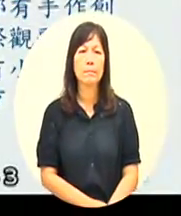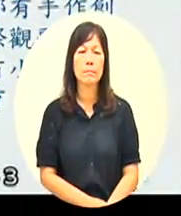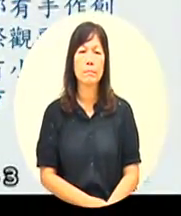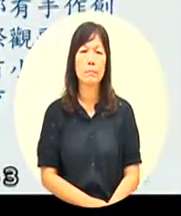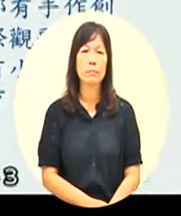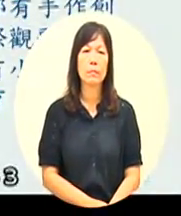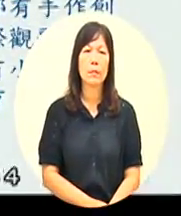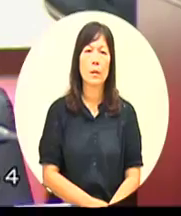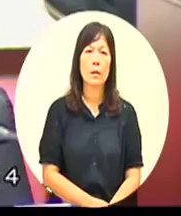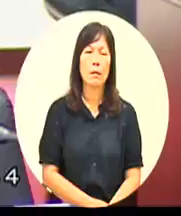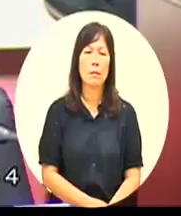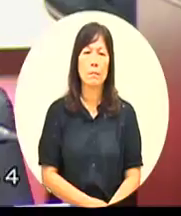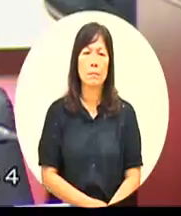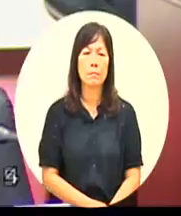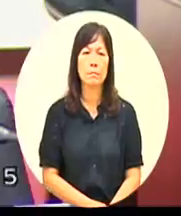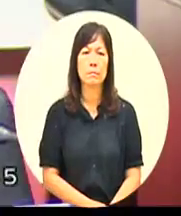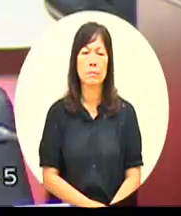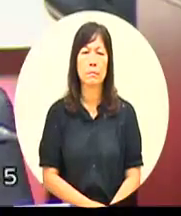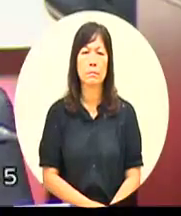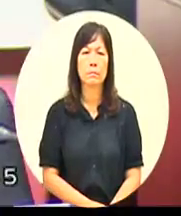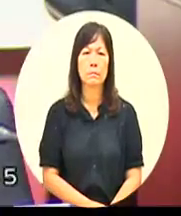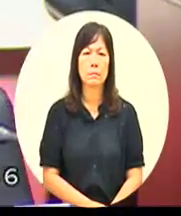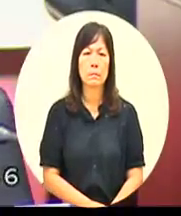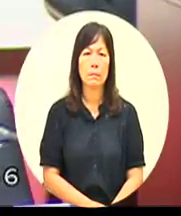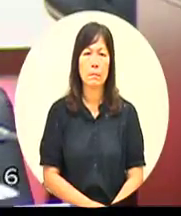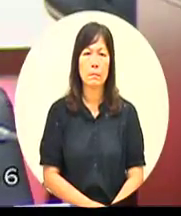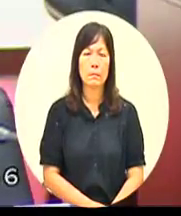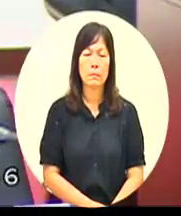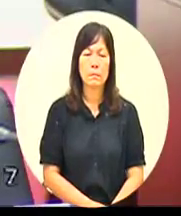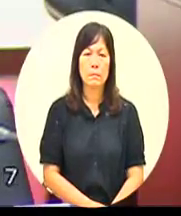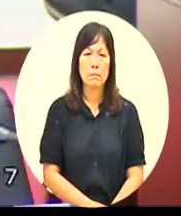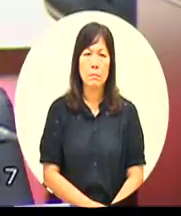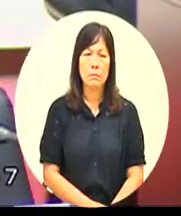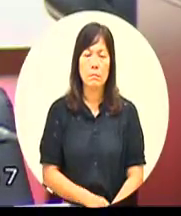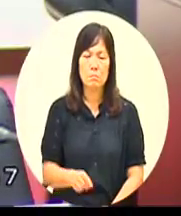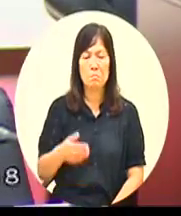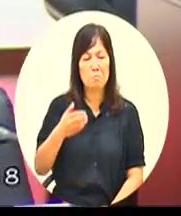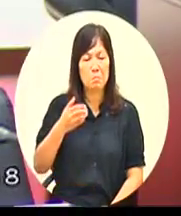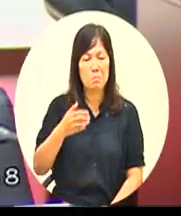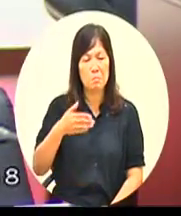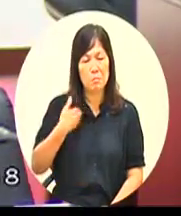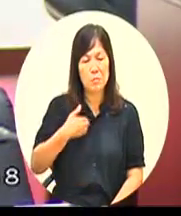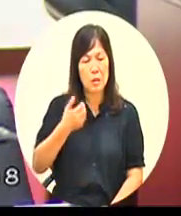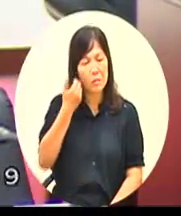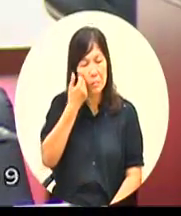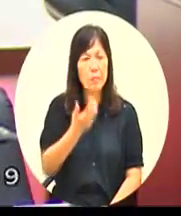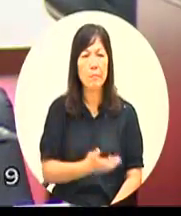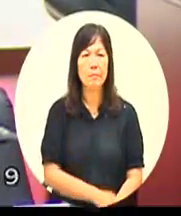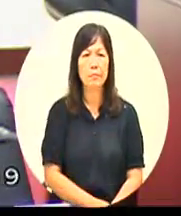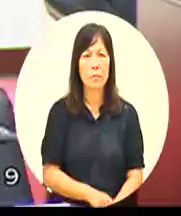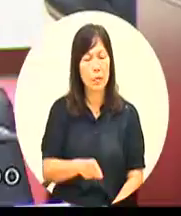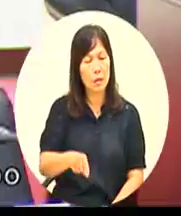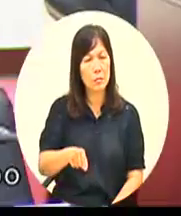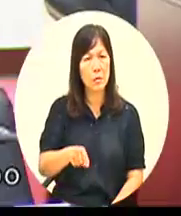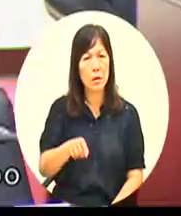好，不晓得是哪一个单位哈。那我要请教局长，这样子的一个结果是